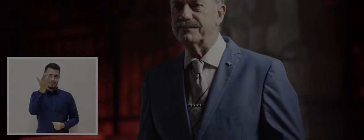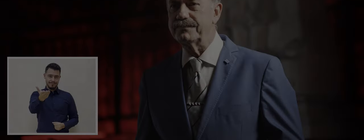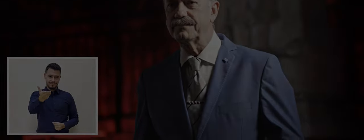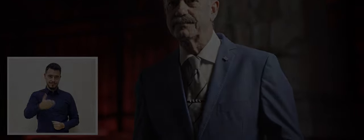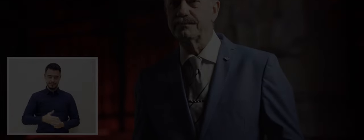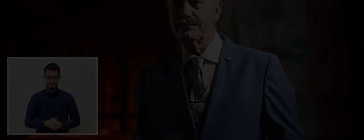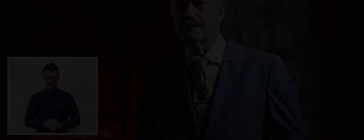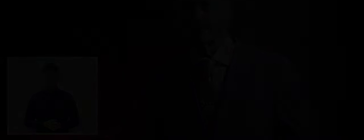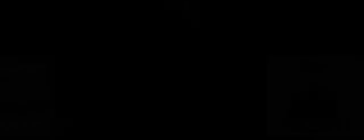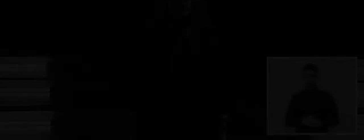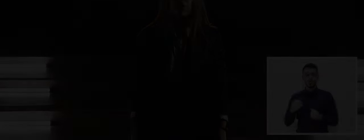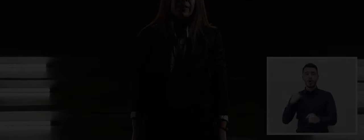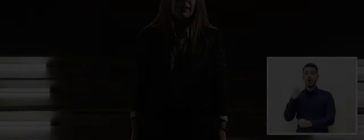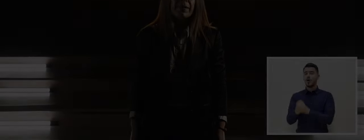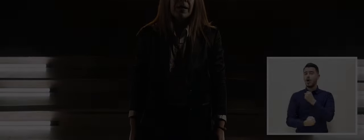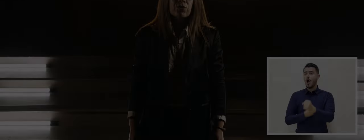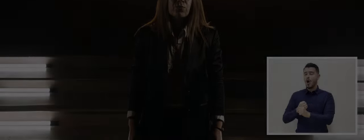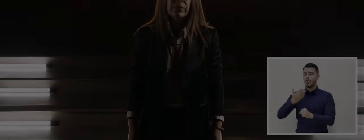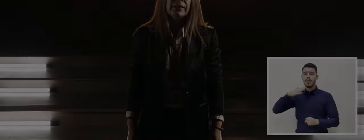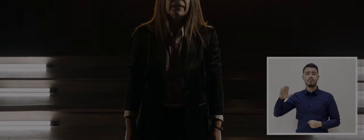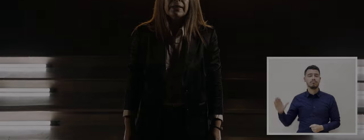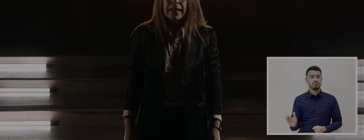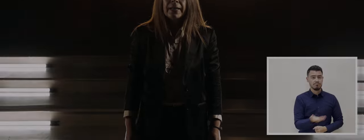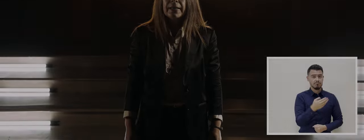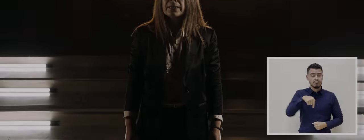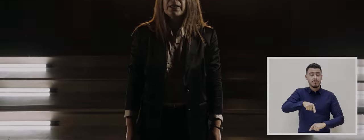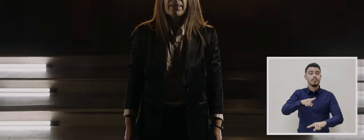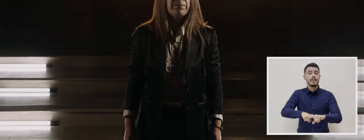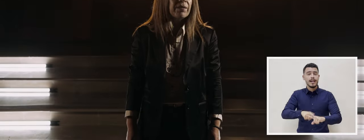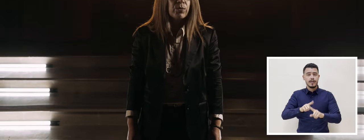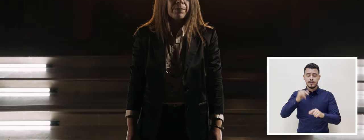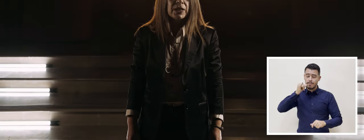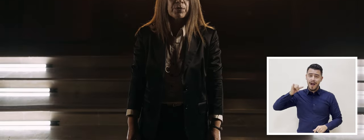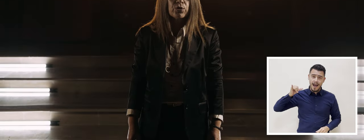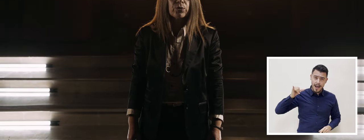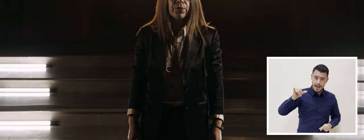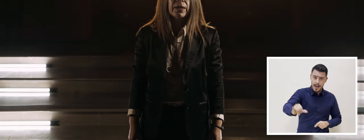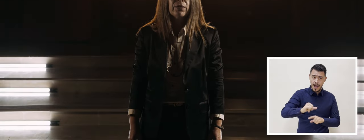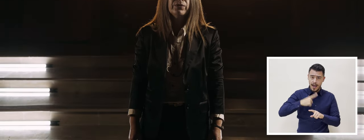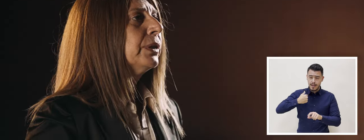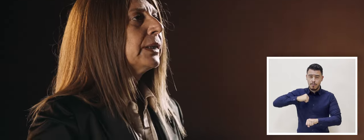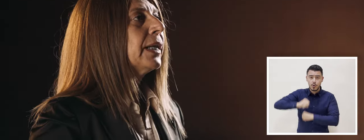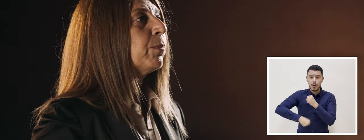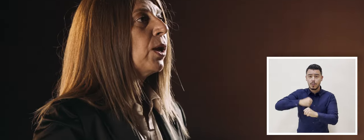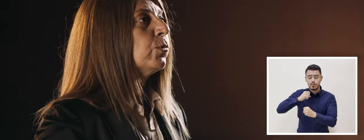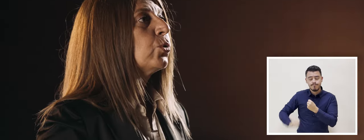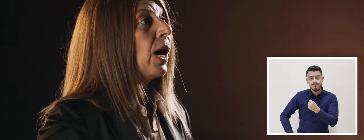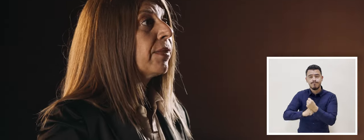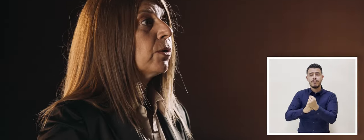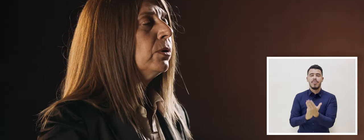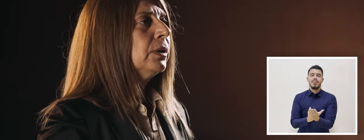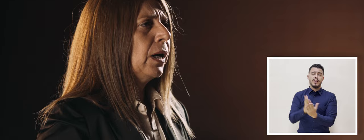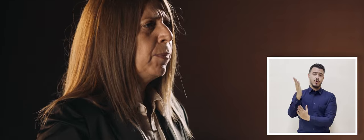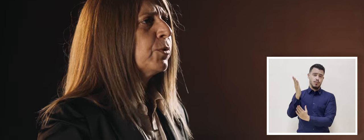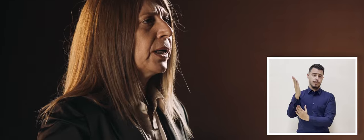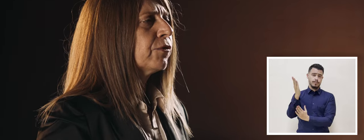θέαση. Όσα χρόνια κι αν περάσουν, οι Έλληνες δεν πάβουν να υπερασπίζονται το δίκαιο και να πολεμούν το